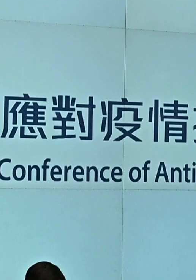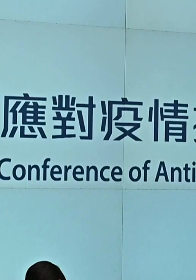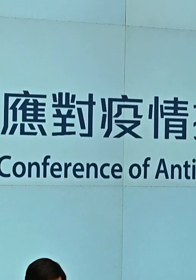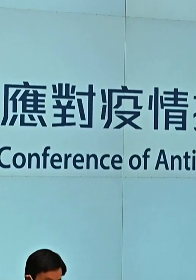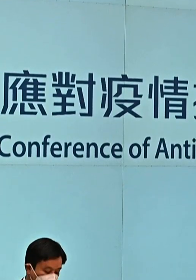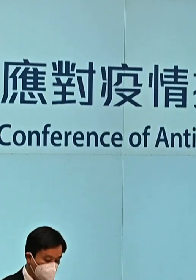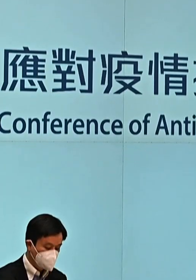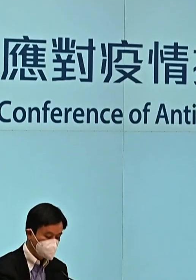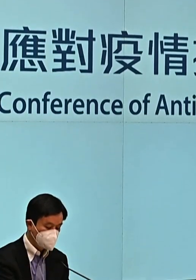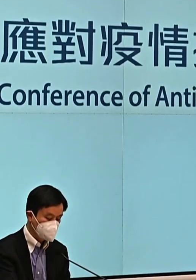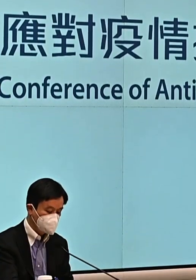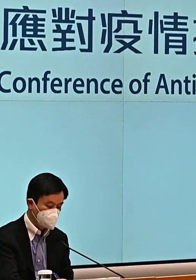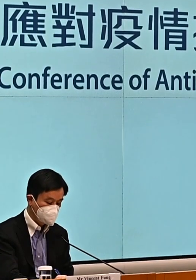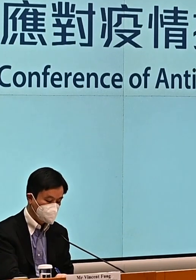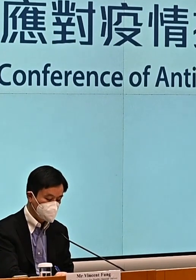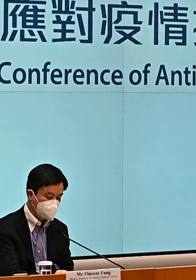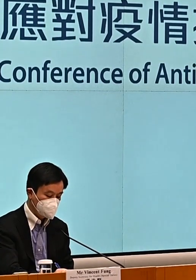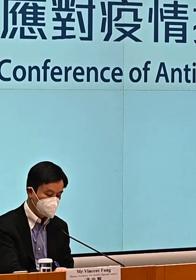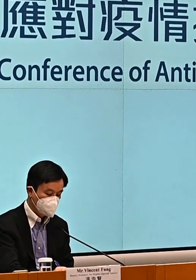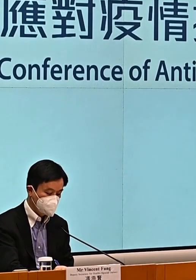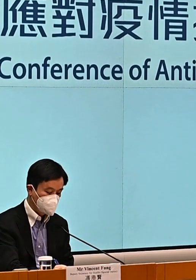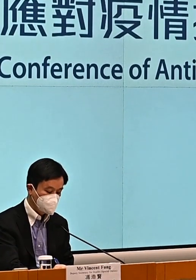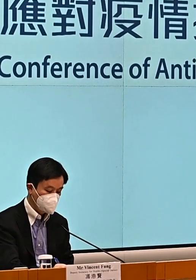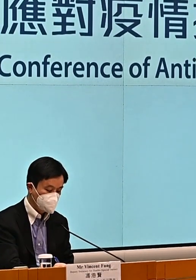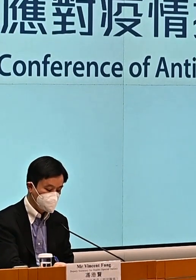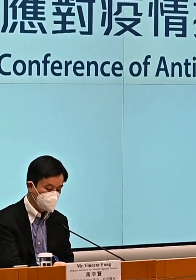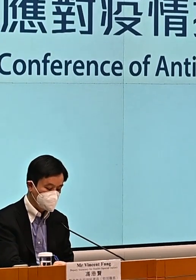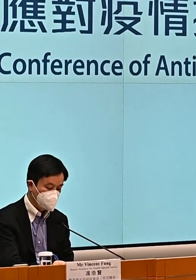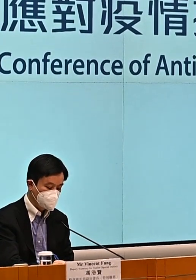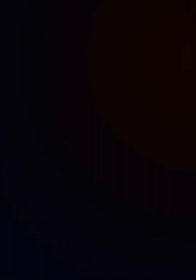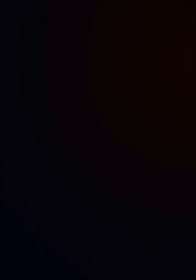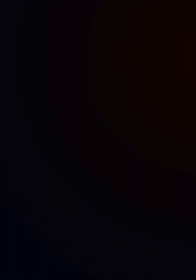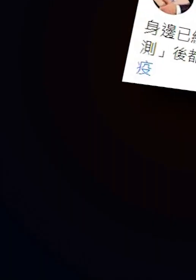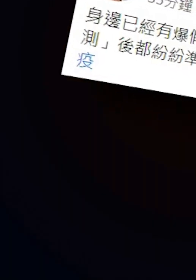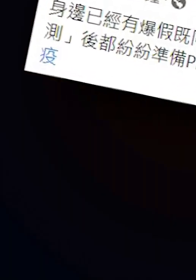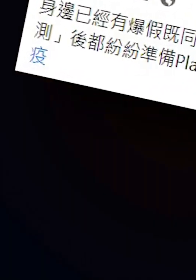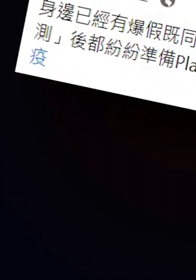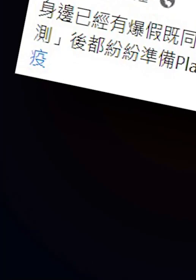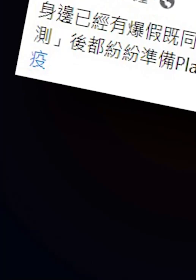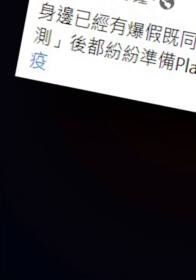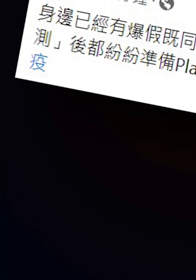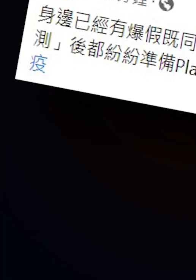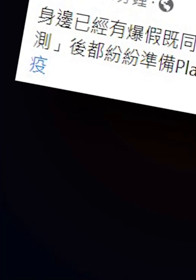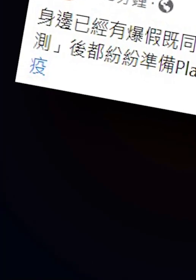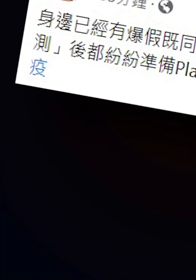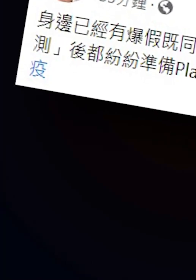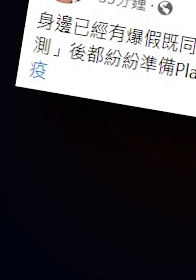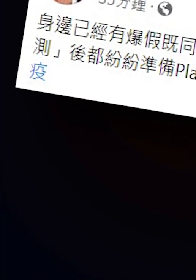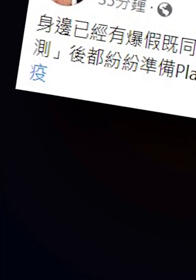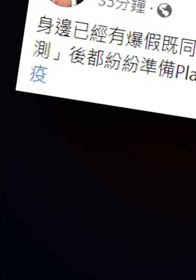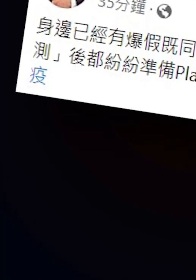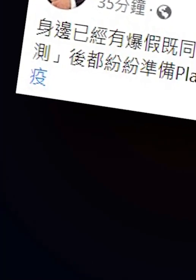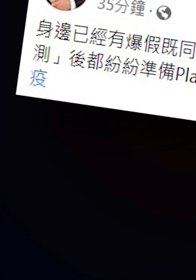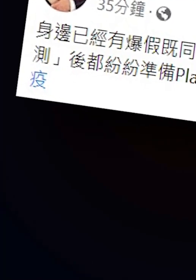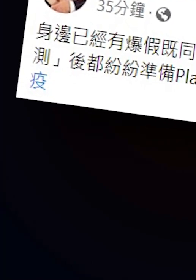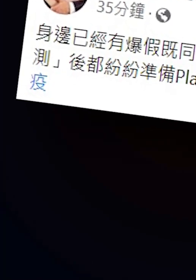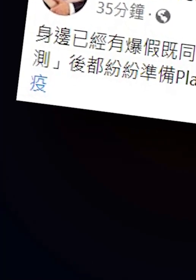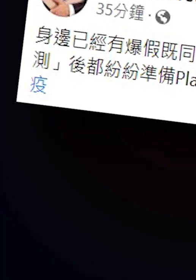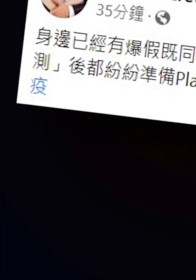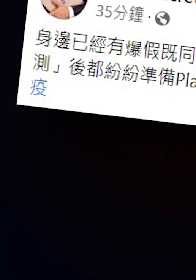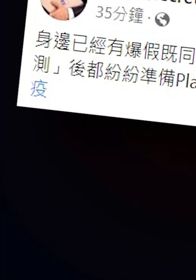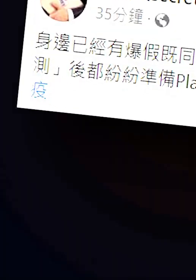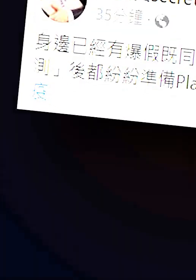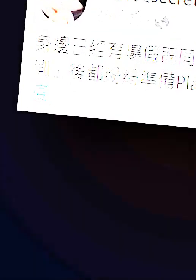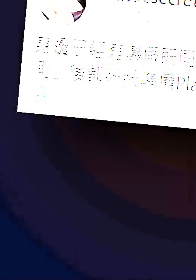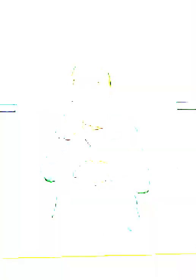排在今个星期五，即是12号开始。新消息一出，已经不少人 plan 紧去旅行。不过仲有啲嘢大家要留意